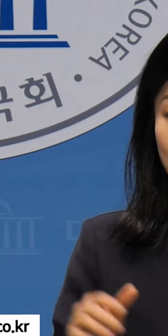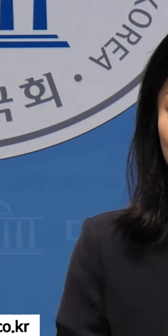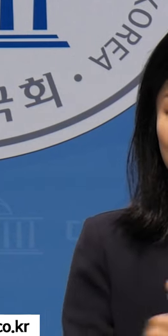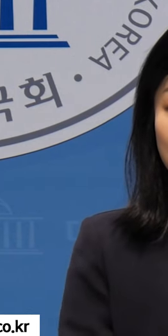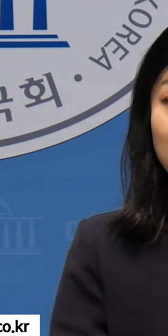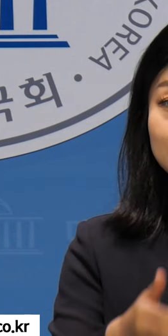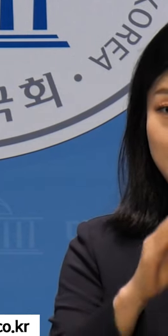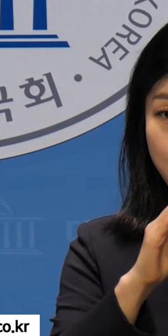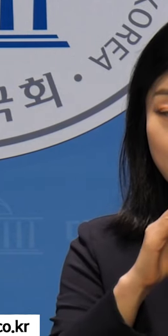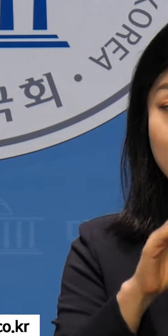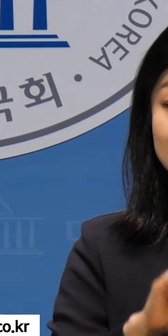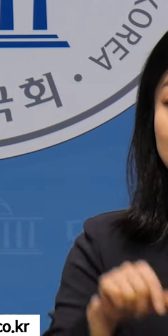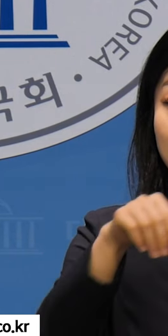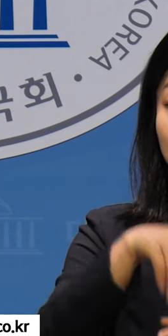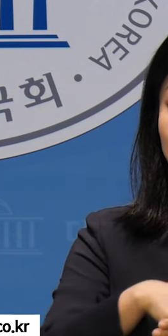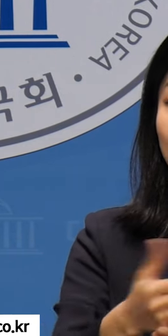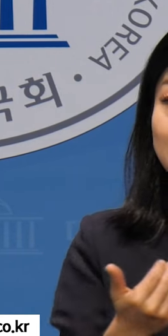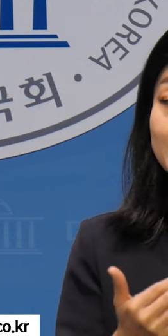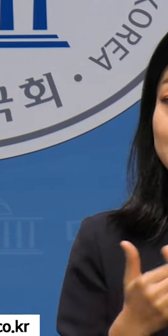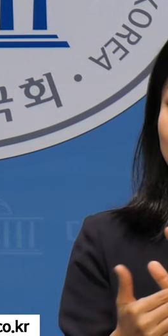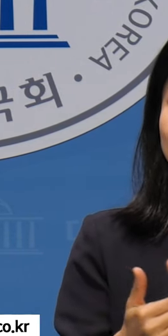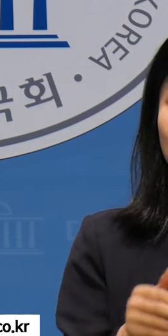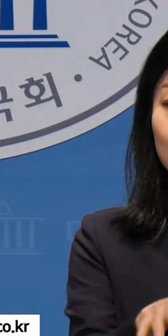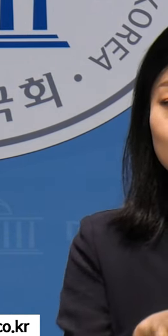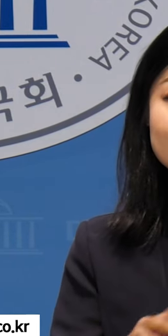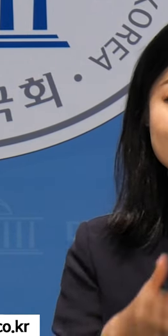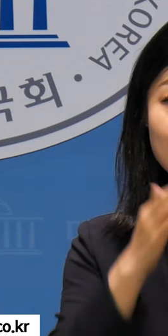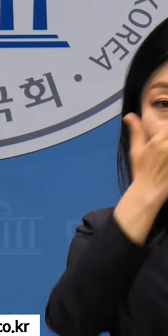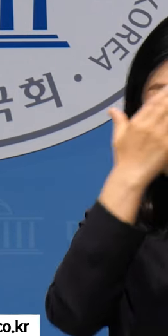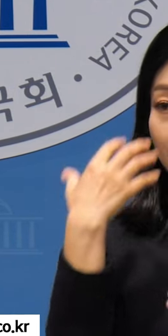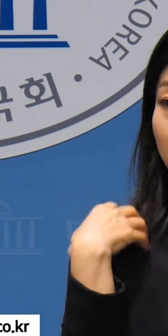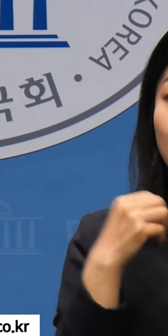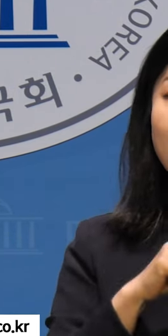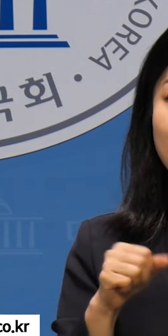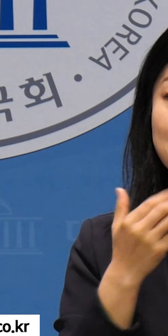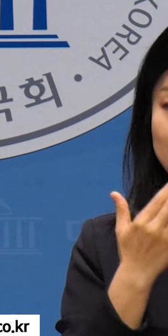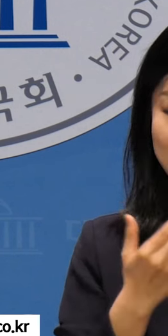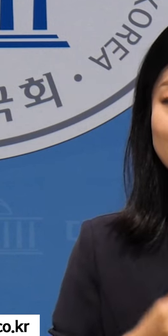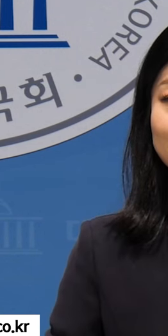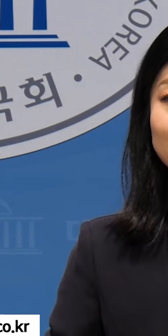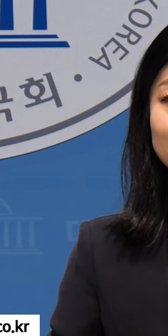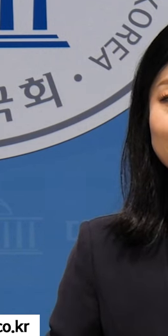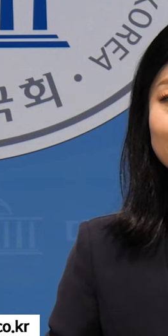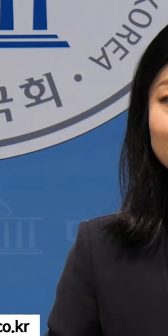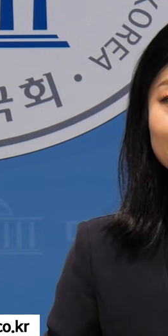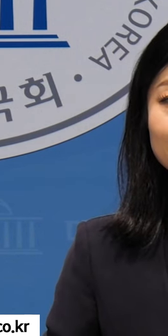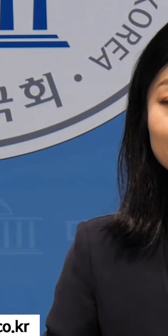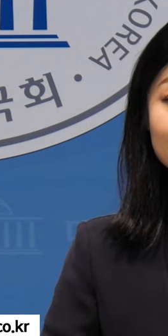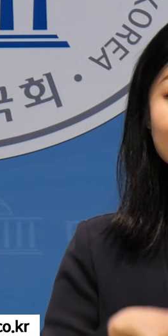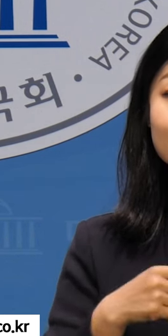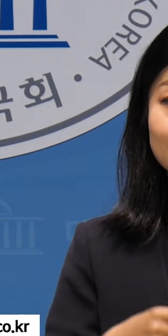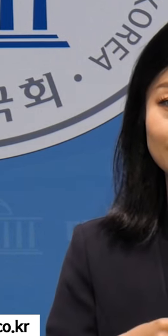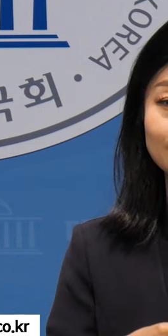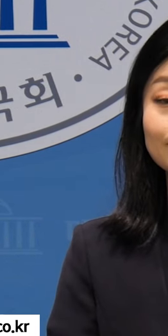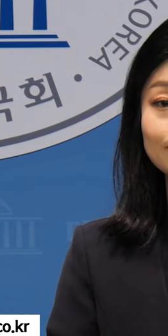통해 지방선거에 대비하는 조직을 만들어 청년의 역할을 더욱 강화하겠습니다.